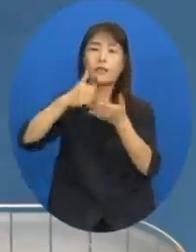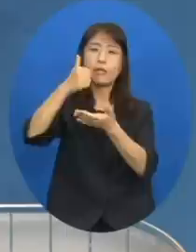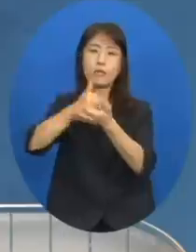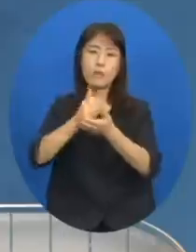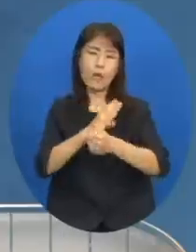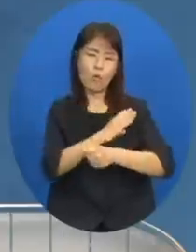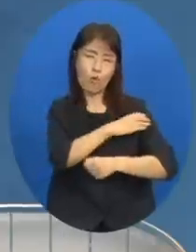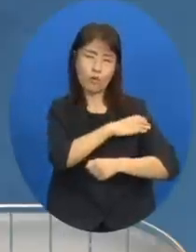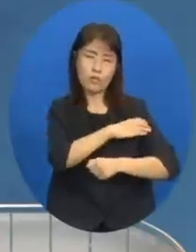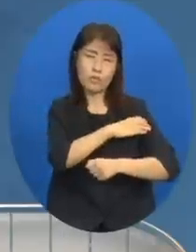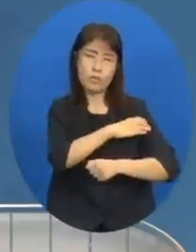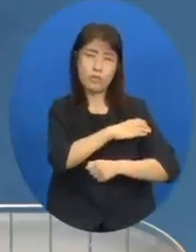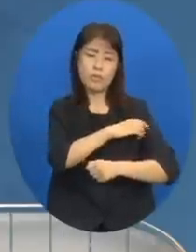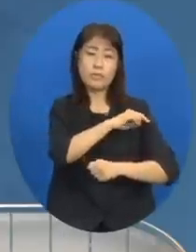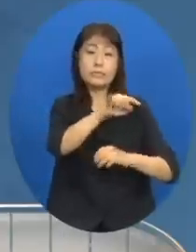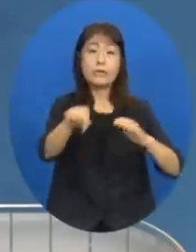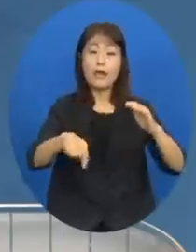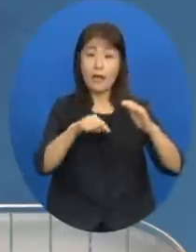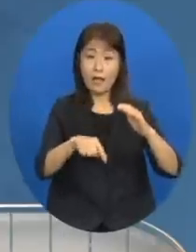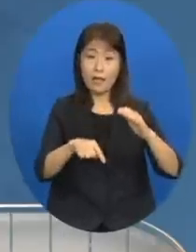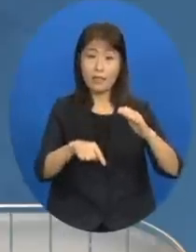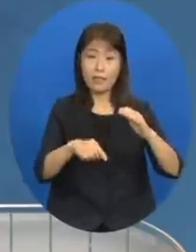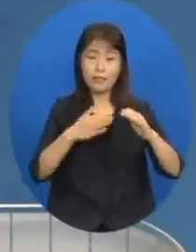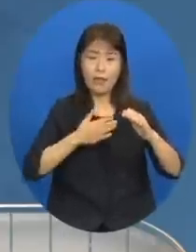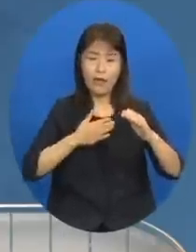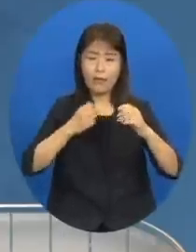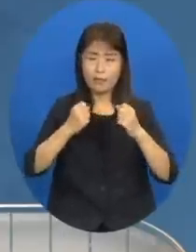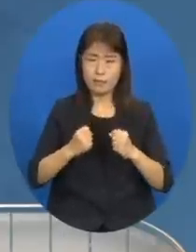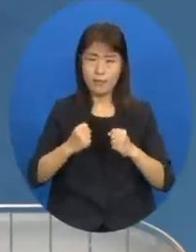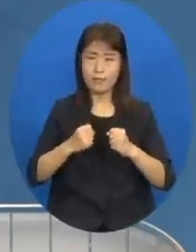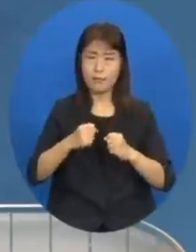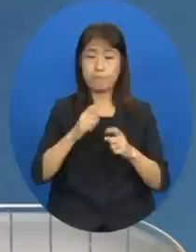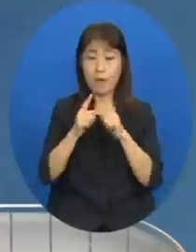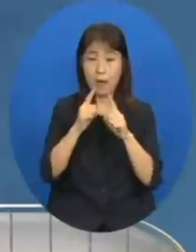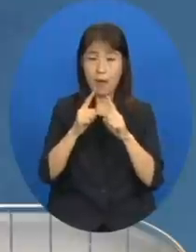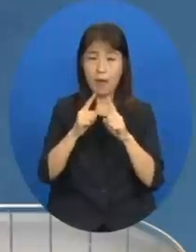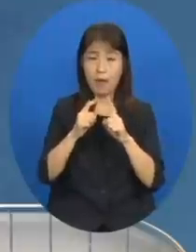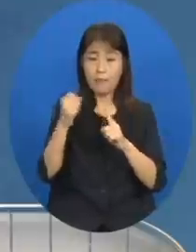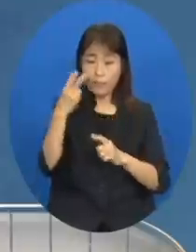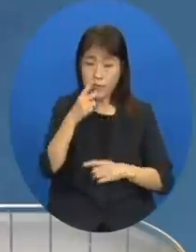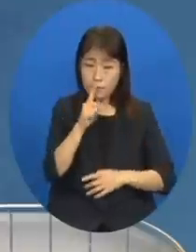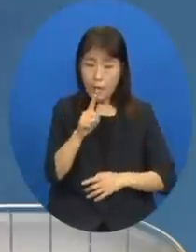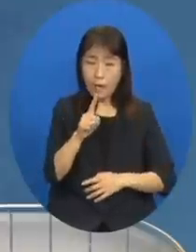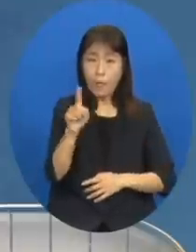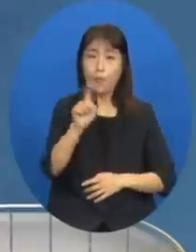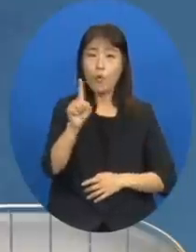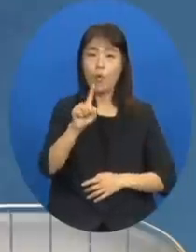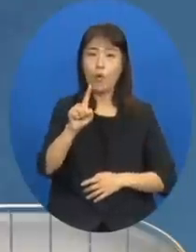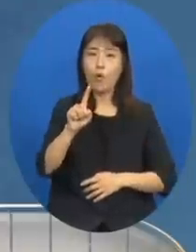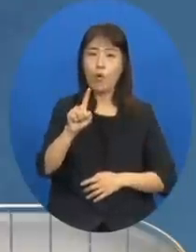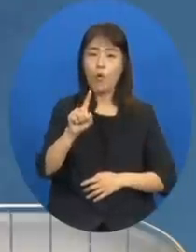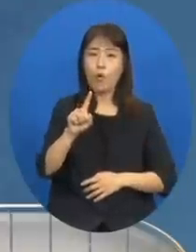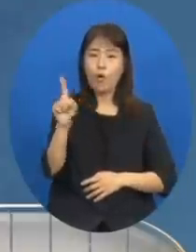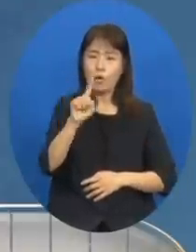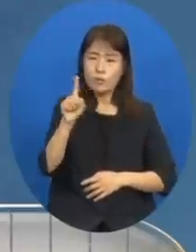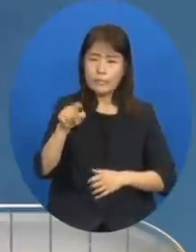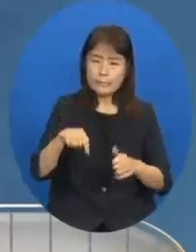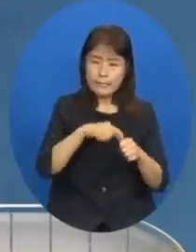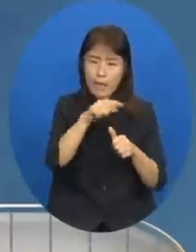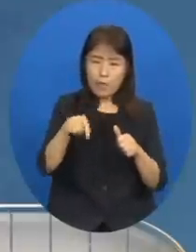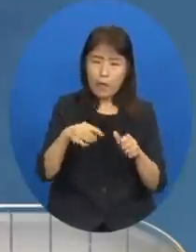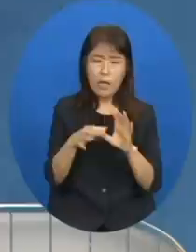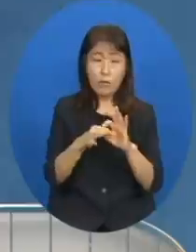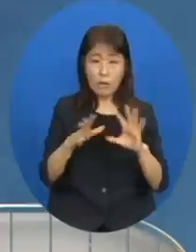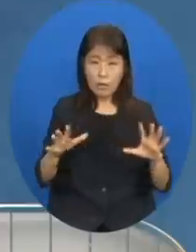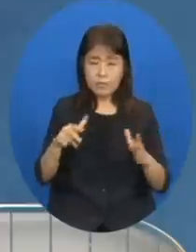말하면 어떤 일 어떤 상황에서도 철저하게 하나님을 신뢰하고 하나님께 순종하는